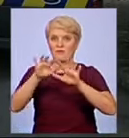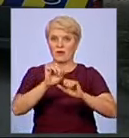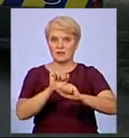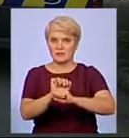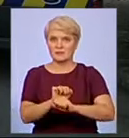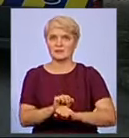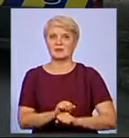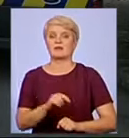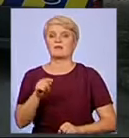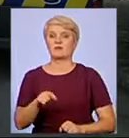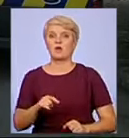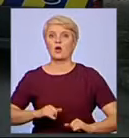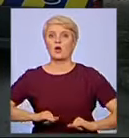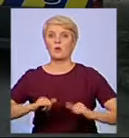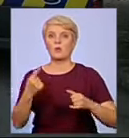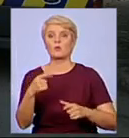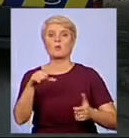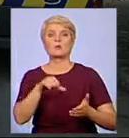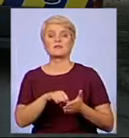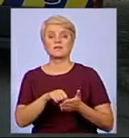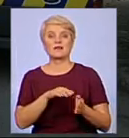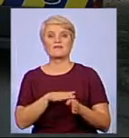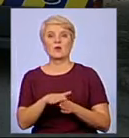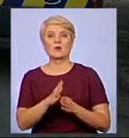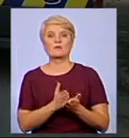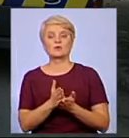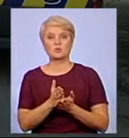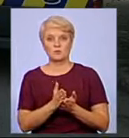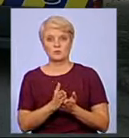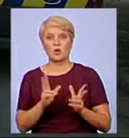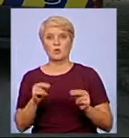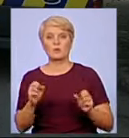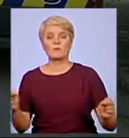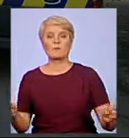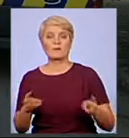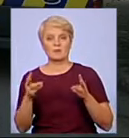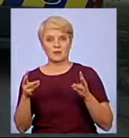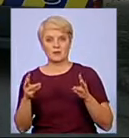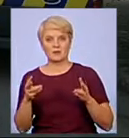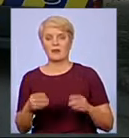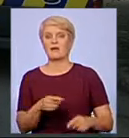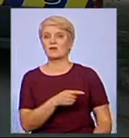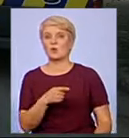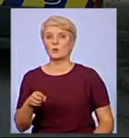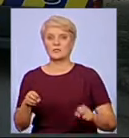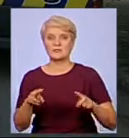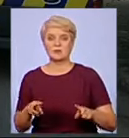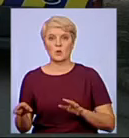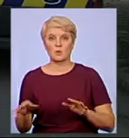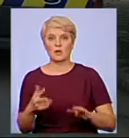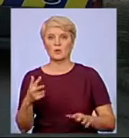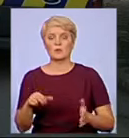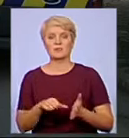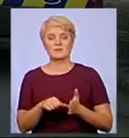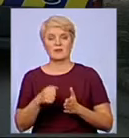Маслака, знову ж, вони облили одного з представників виконавчої служби та пообіцяли його підпалити. А у ході спецоперації трьох представників